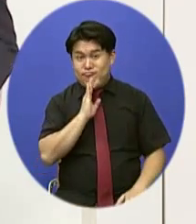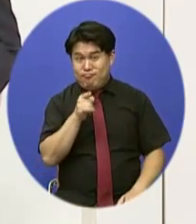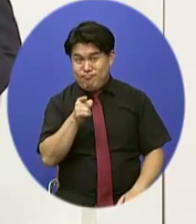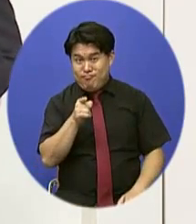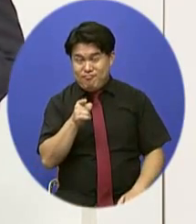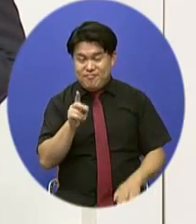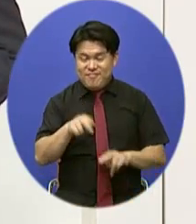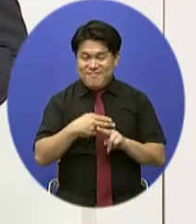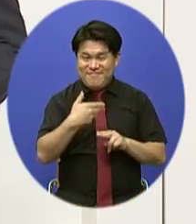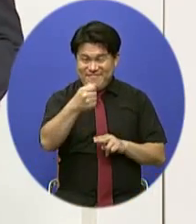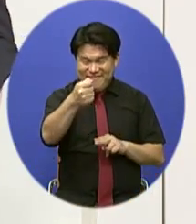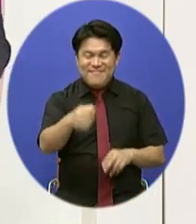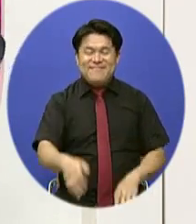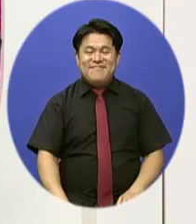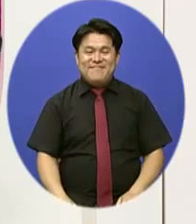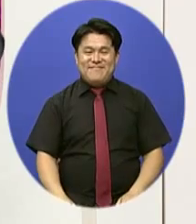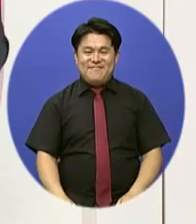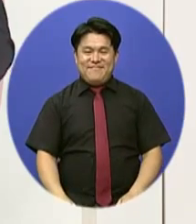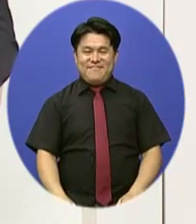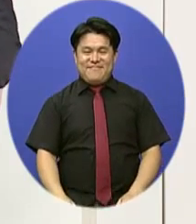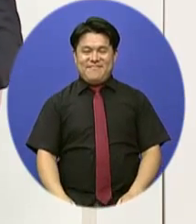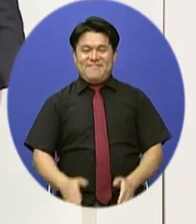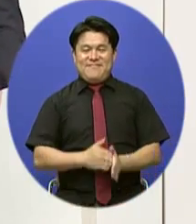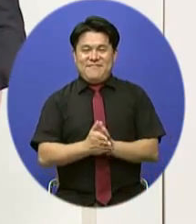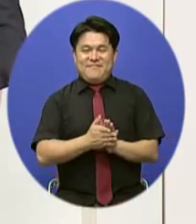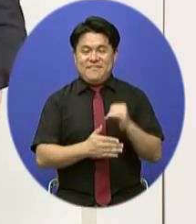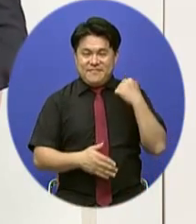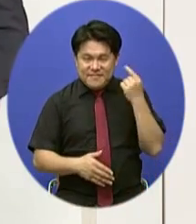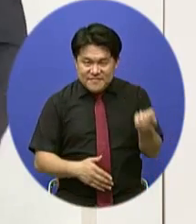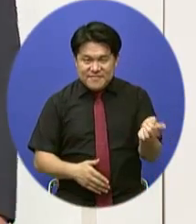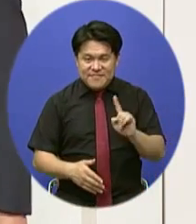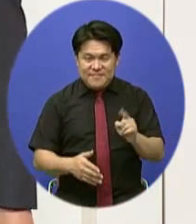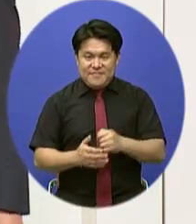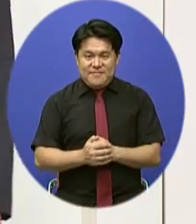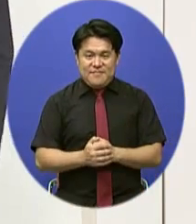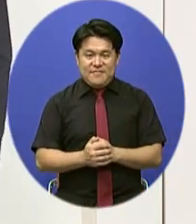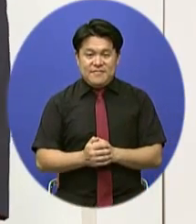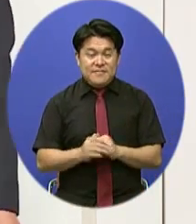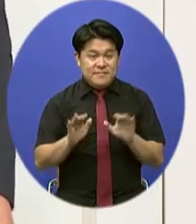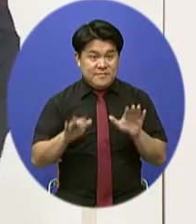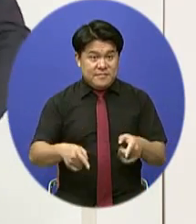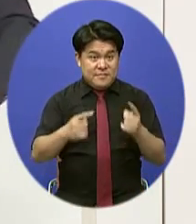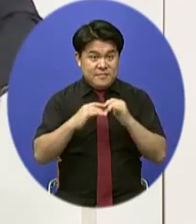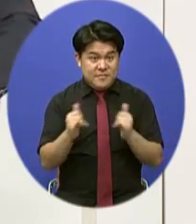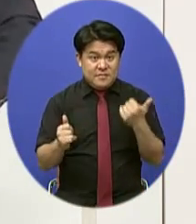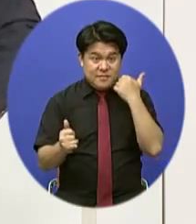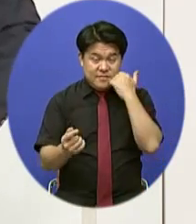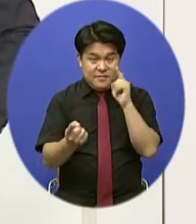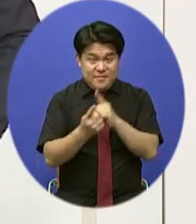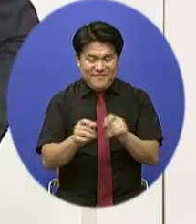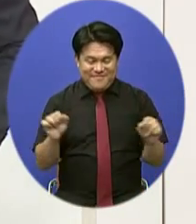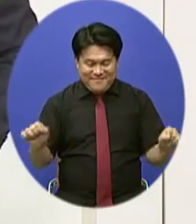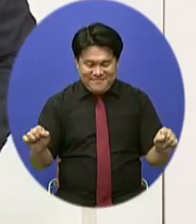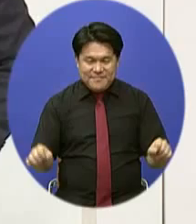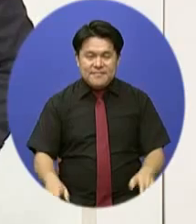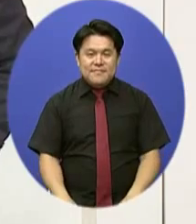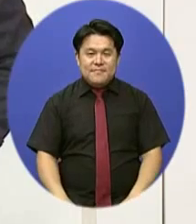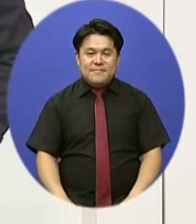네. 선물도 받으시고. 네. 네. 자, 계속해서 즉석 참여자인가요? 네.